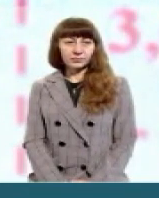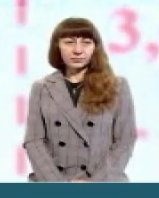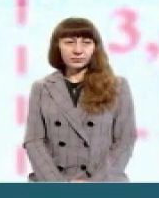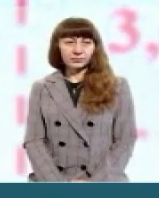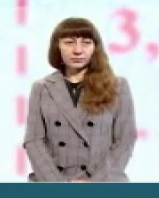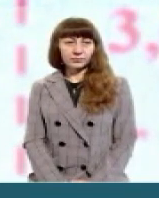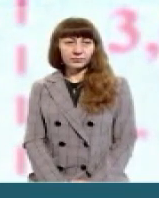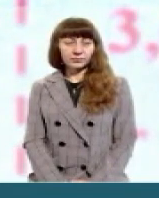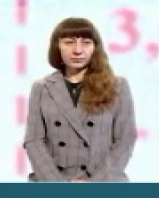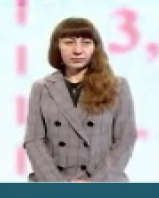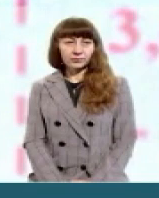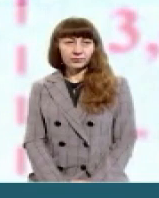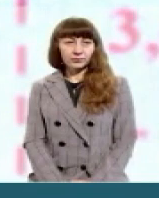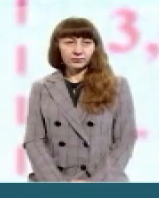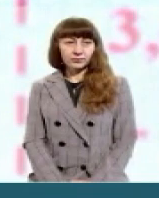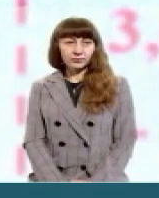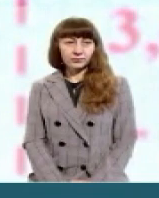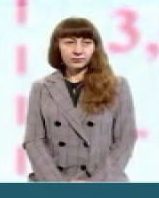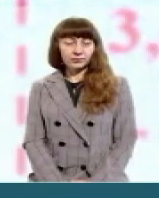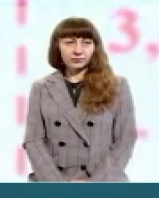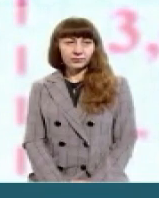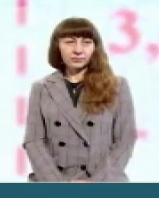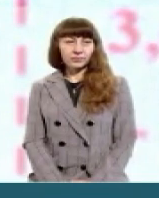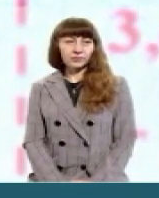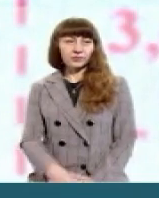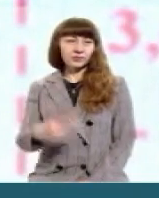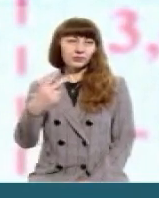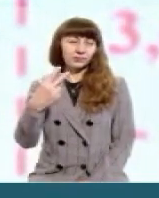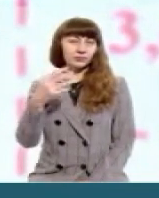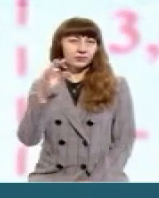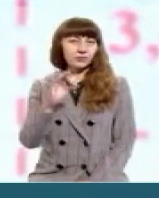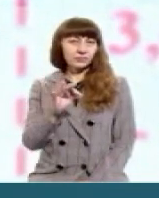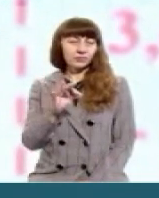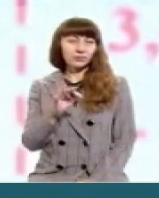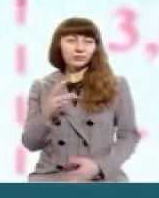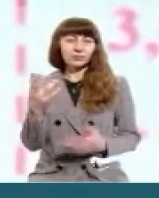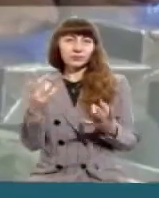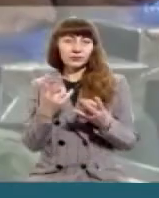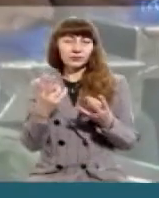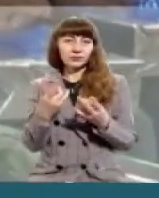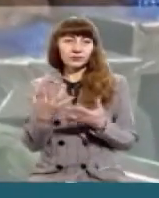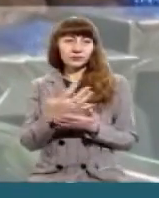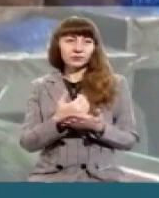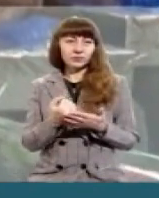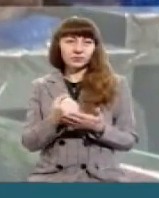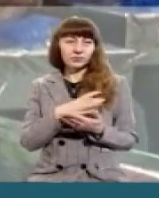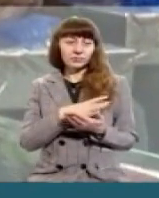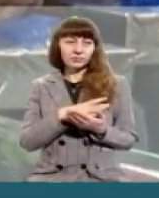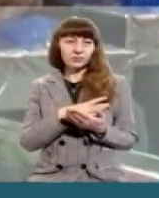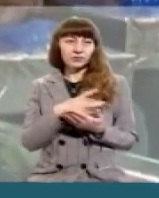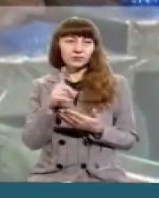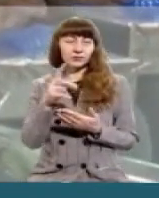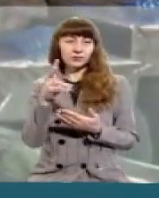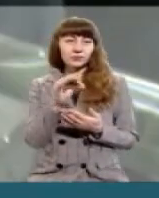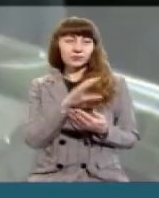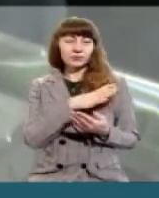мөлшері артты. Бұл біз үшін үлкен мүмкіндік. Келер жылда осындай үздік нәтиже көрсетеміз деп ойлаймын. Ауданда төрт түлік